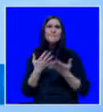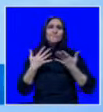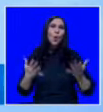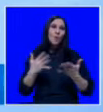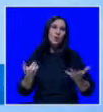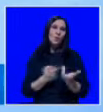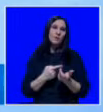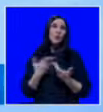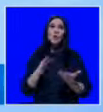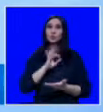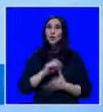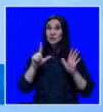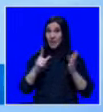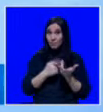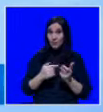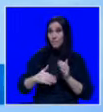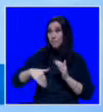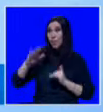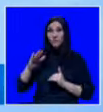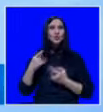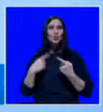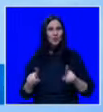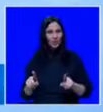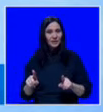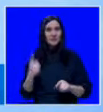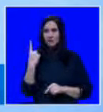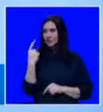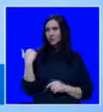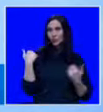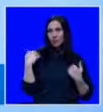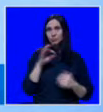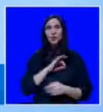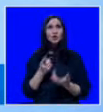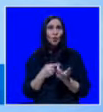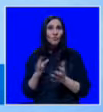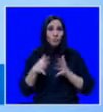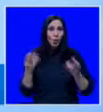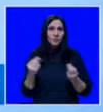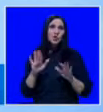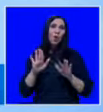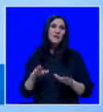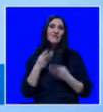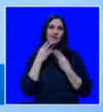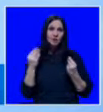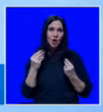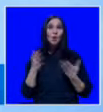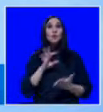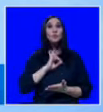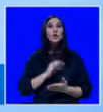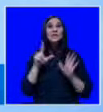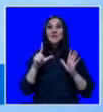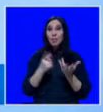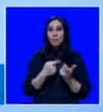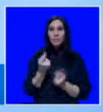пъти повече от другите за един студент, ти получаваш толкова много пари, че ти остава излишък. Когато получаваш 7 пъти по-малко от